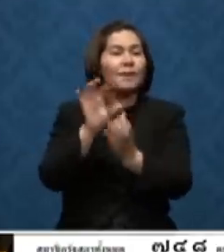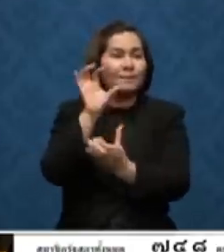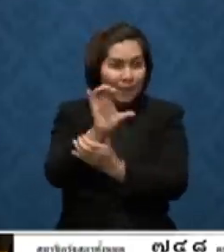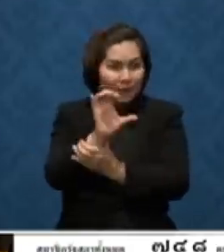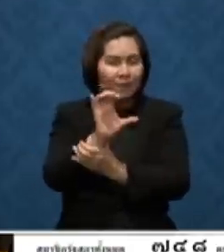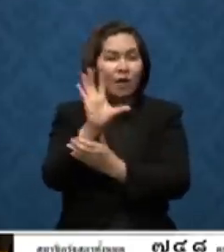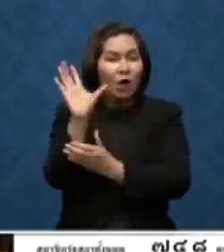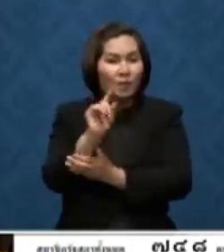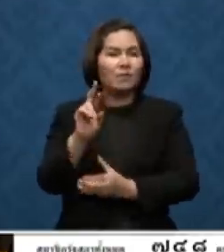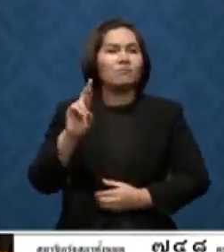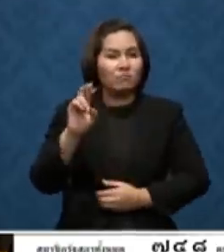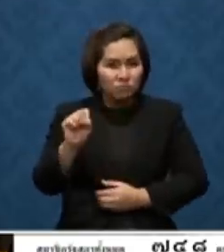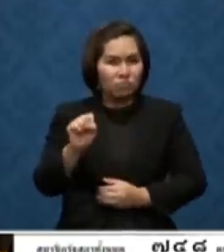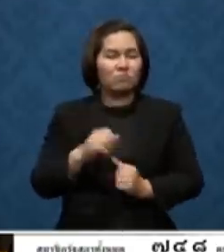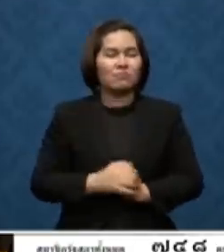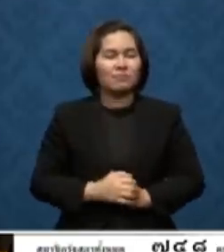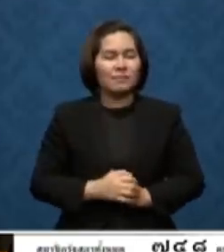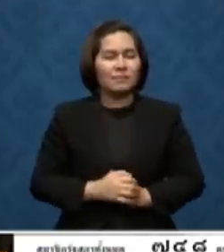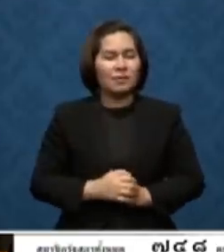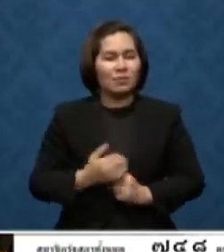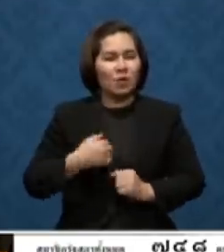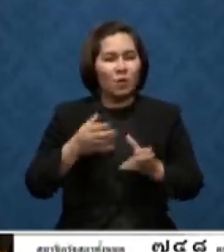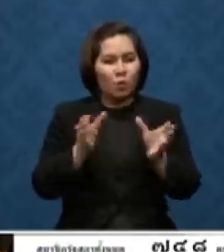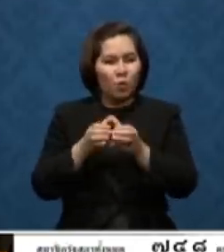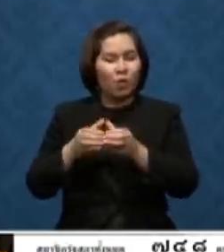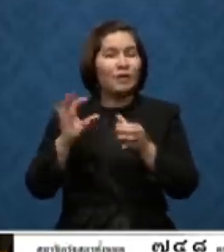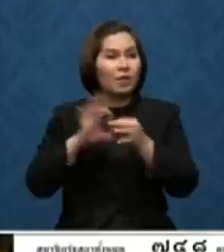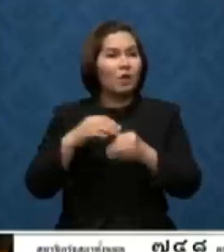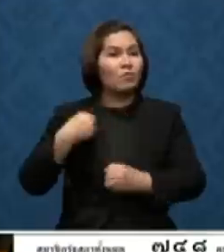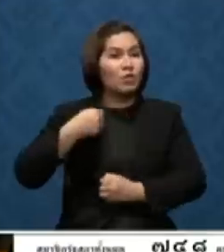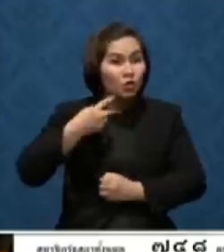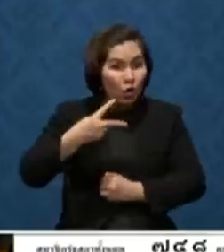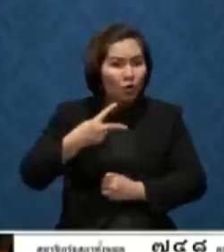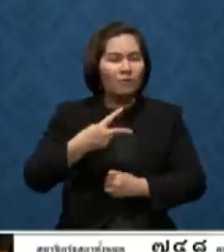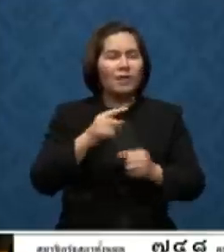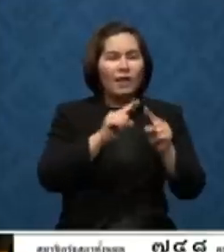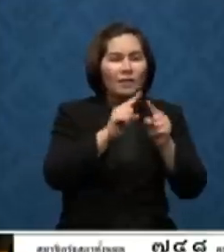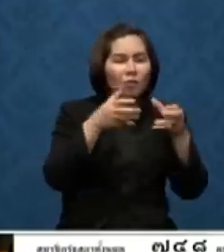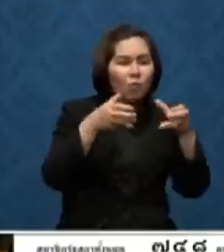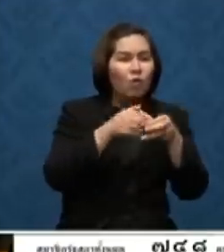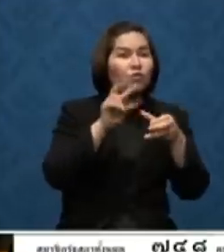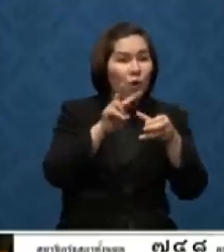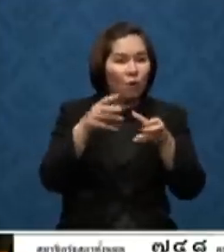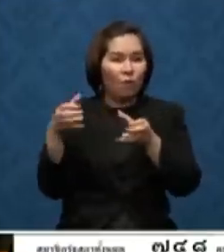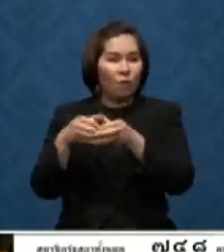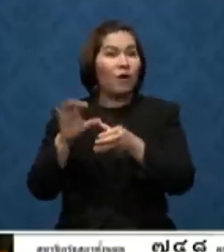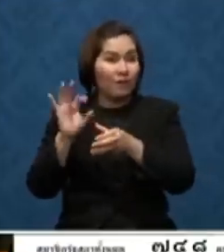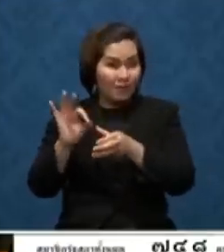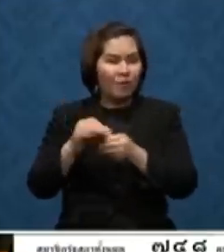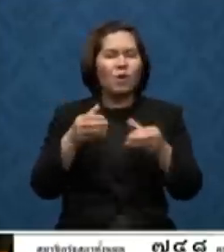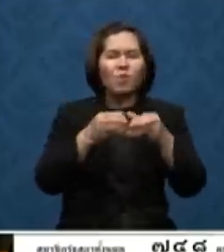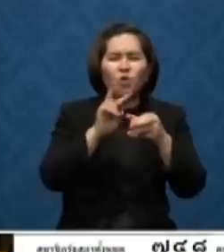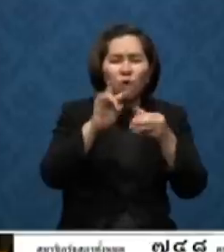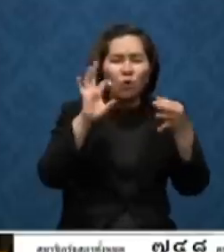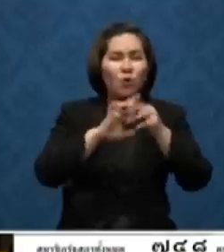บังคับของรัฐสภาที่เกี่ยวข้องอยู่ 2บทคือหมวด 2กับหมวด9นะครับหมวด 2ว่าด้วยเรื่อง